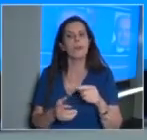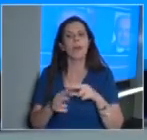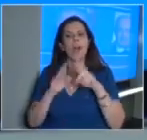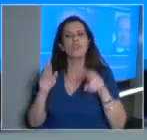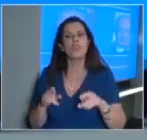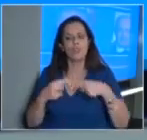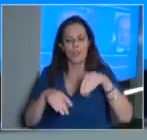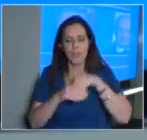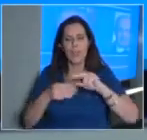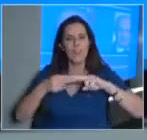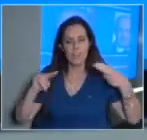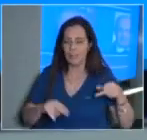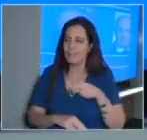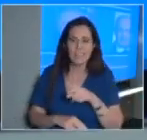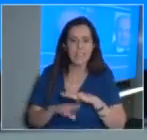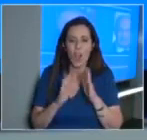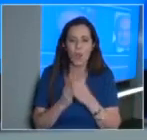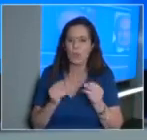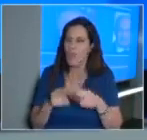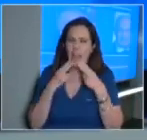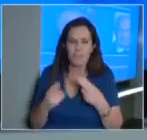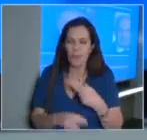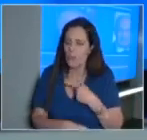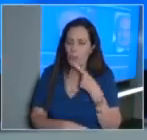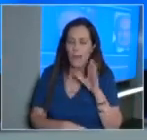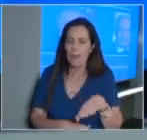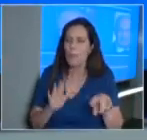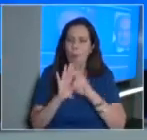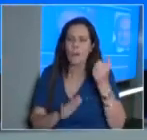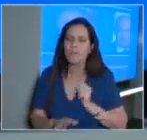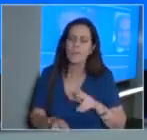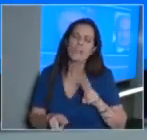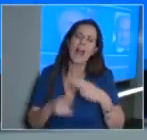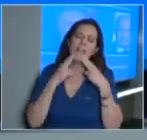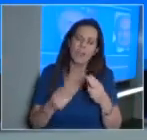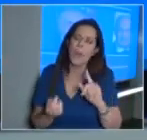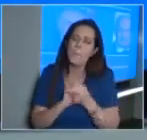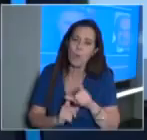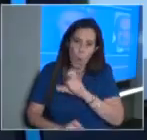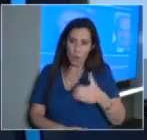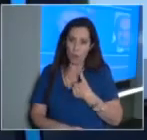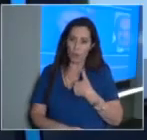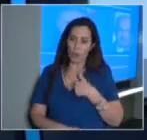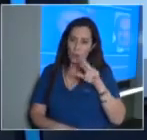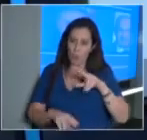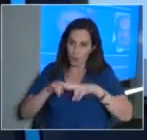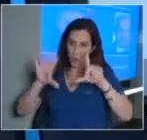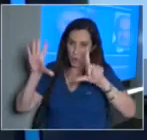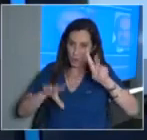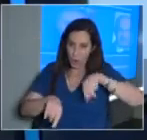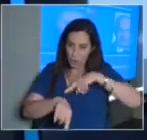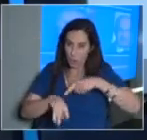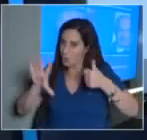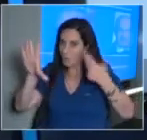הפנים וגם הנושא של DNA, כל דבר זה פתיר. אני אומר לך, גם חוק הגיוס דבר זה פתיר. ובמקום להאשים, יש עוד 70 ומשהו שעות,